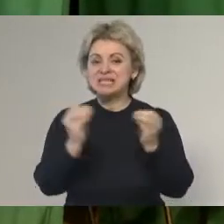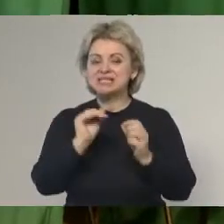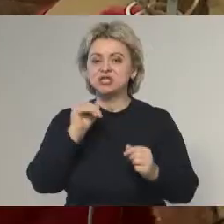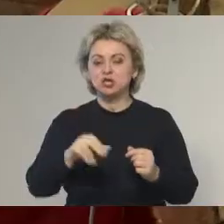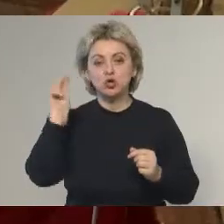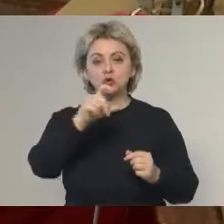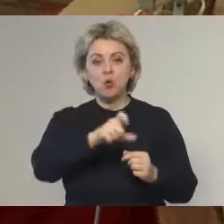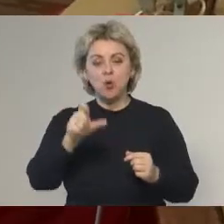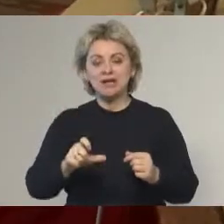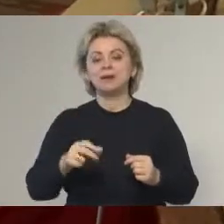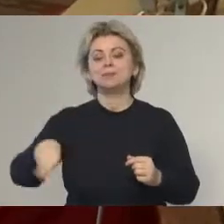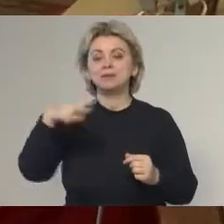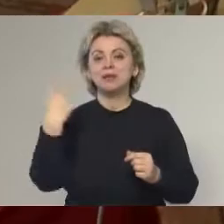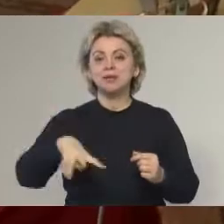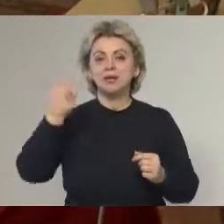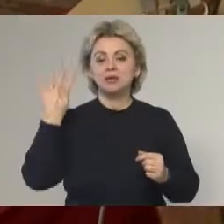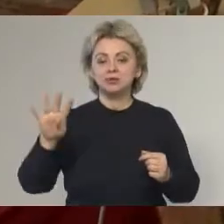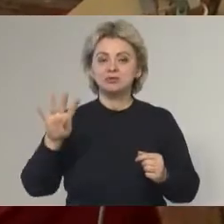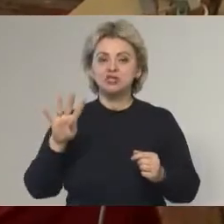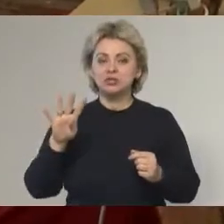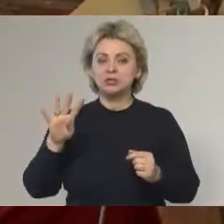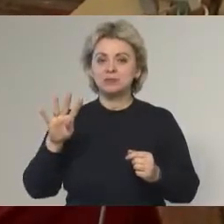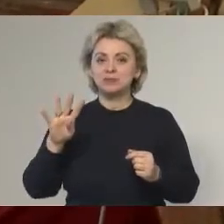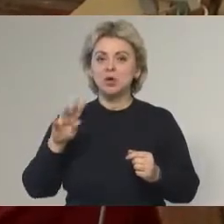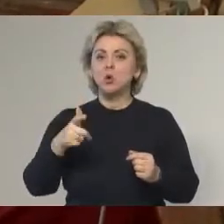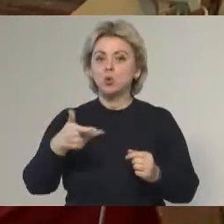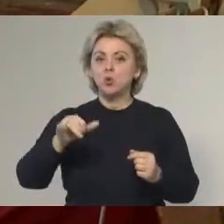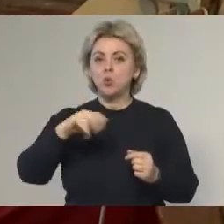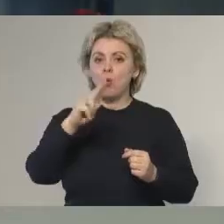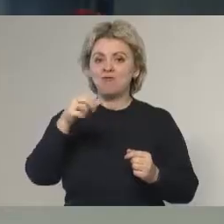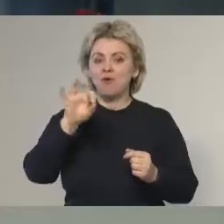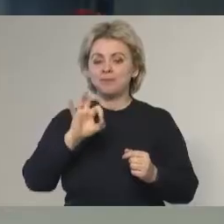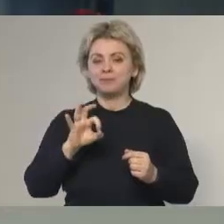тысяч школьников. Анастасия Кованцева, Сергей Вишняков, Дон 24, Гуково.